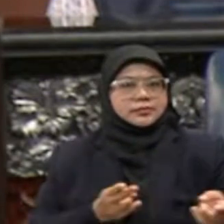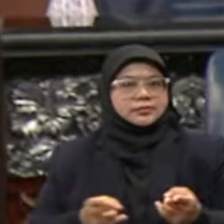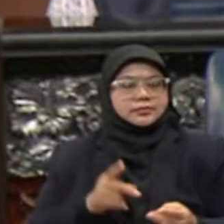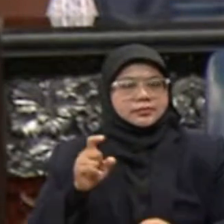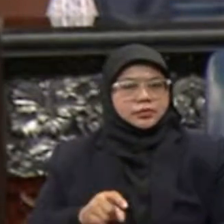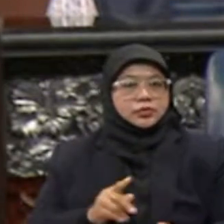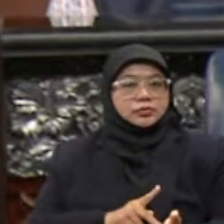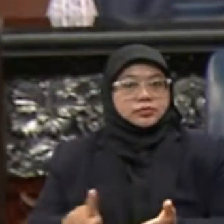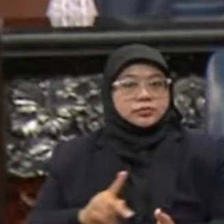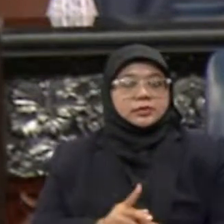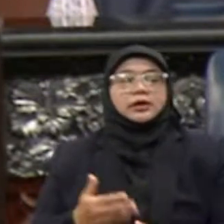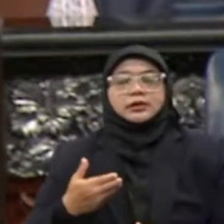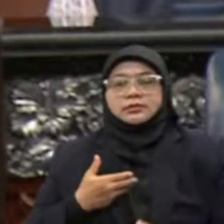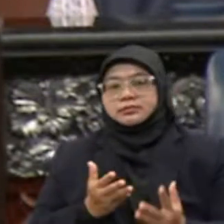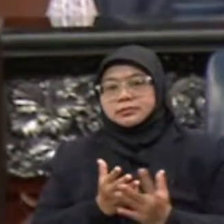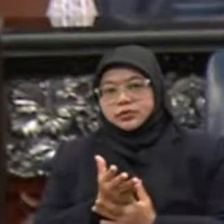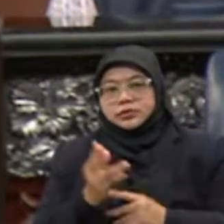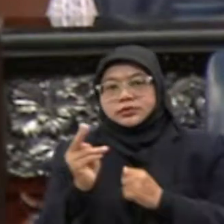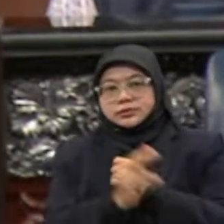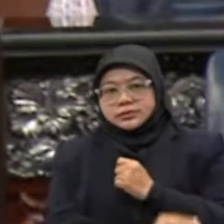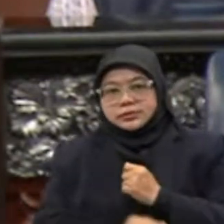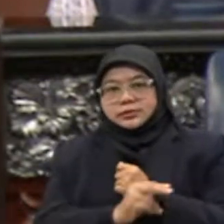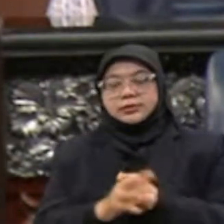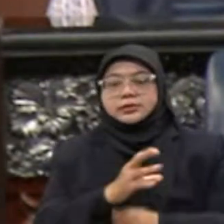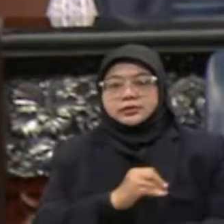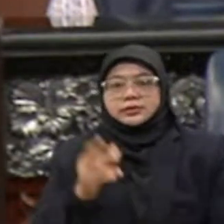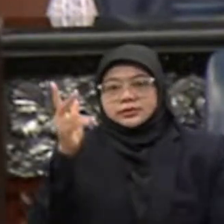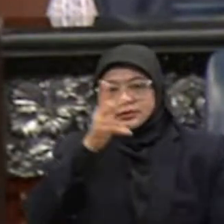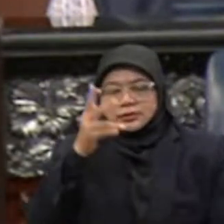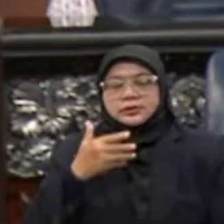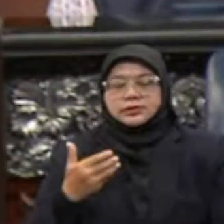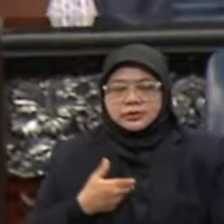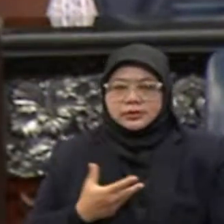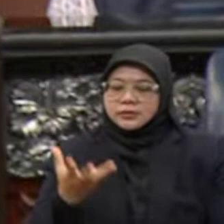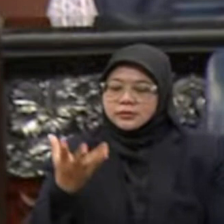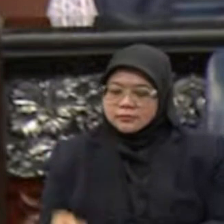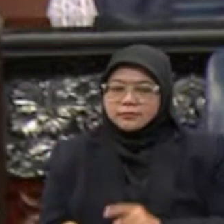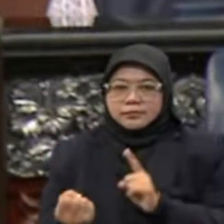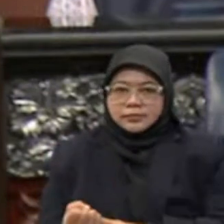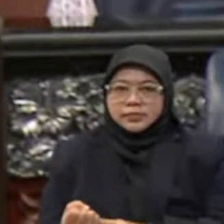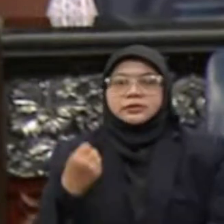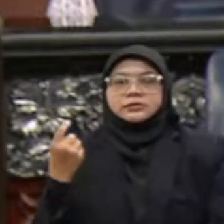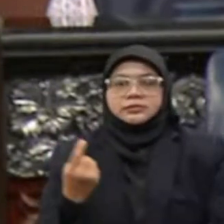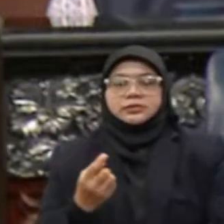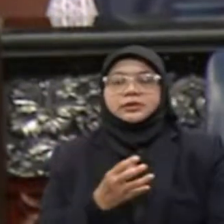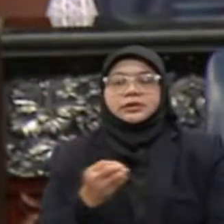perlu dibiayai melalui hasil negara dan kerajaan sintesis mempunyai kelebihan pembangunan